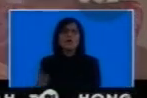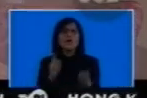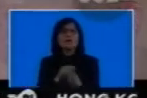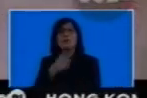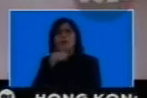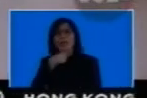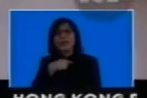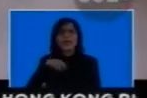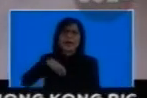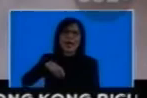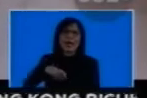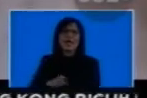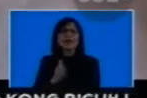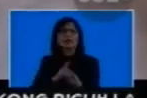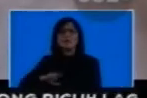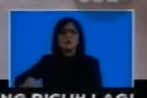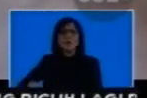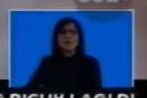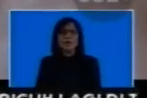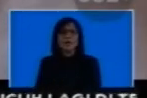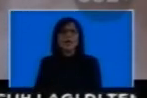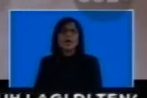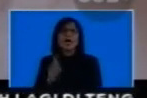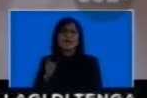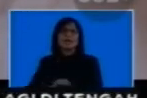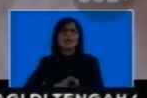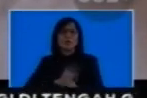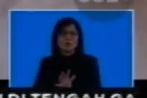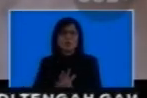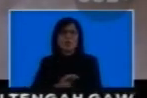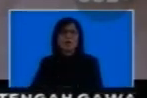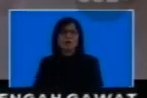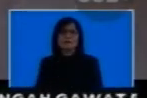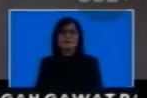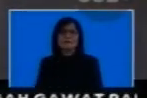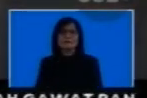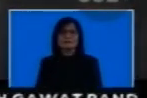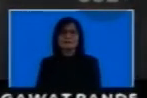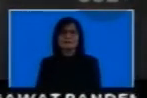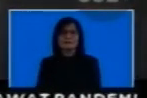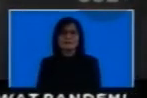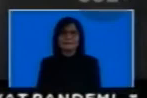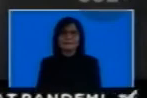kakek, nenek, dan keluarganya. Itu semua karena virus Corona.